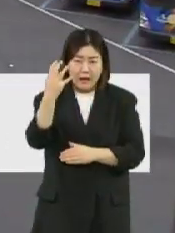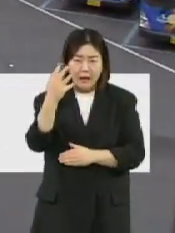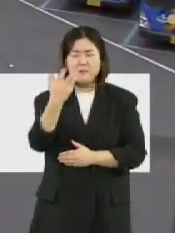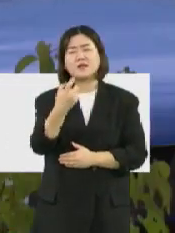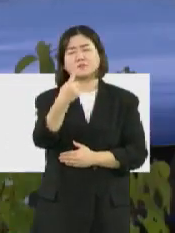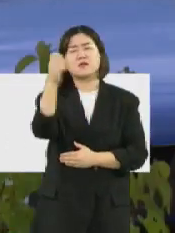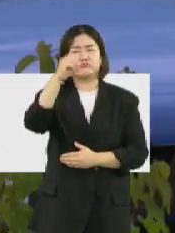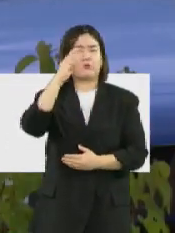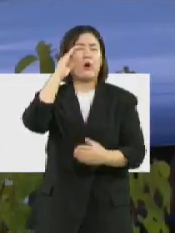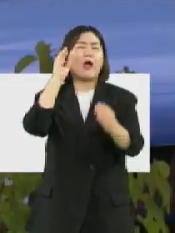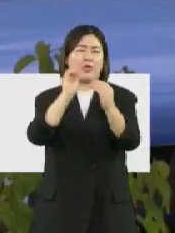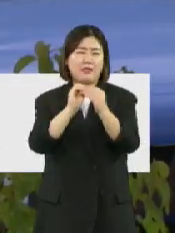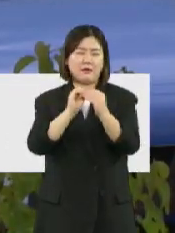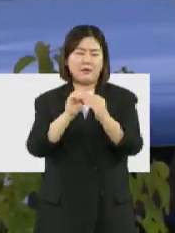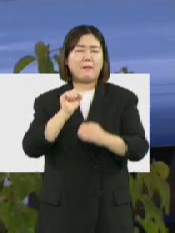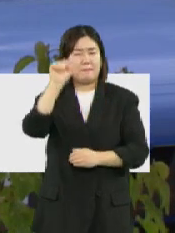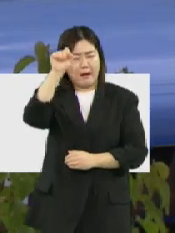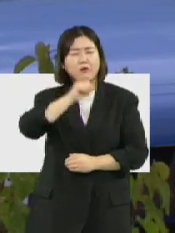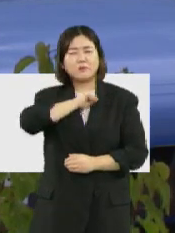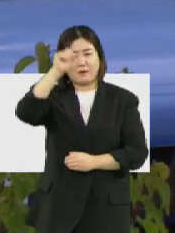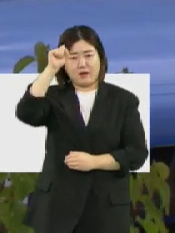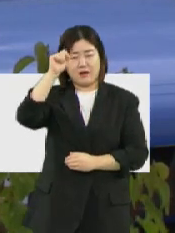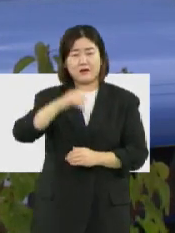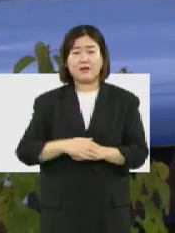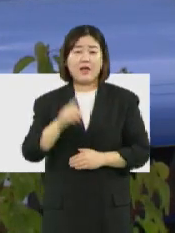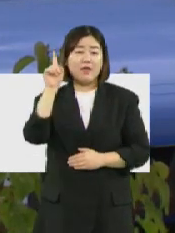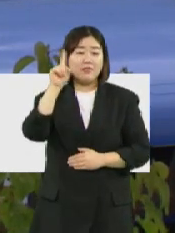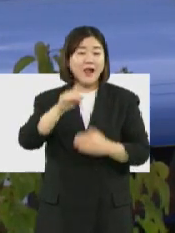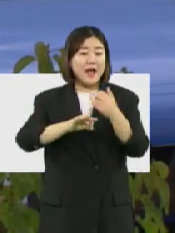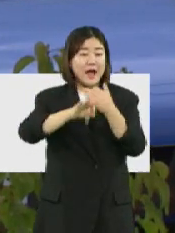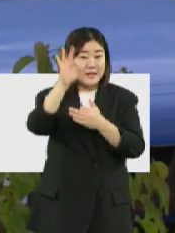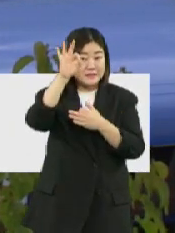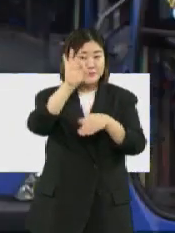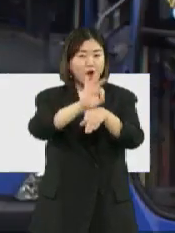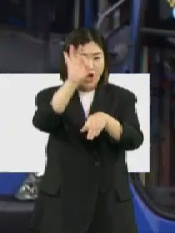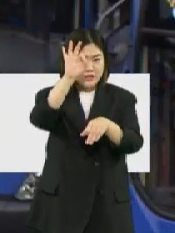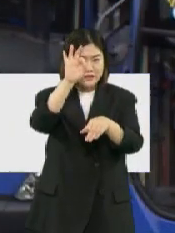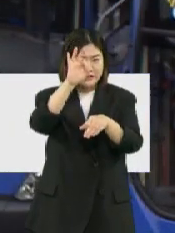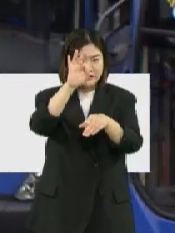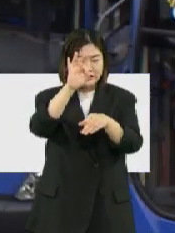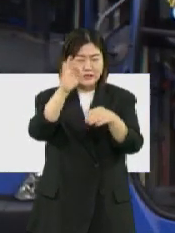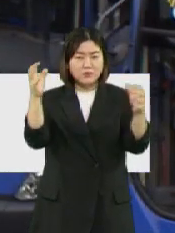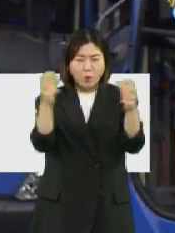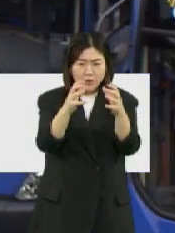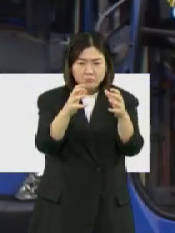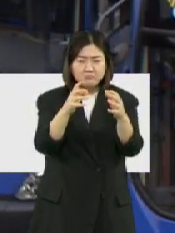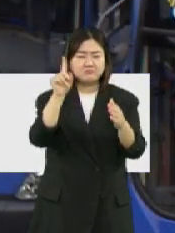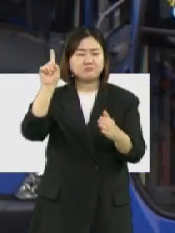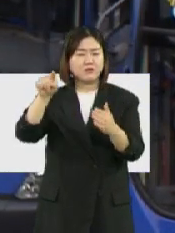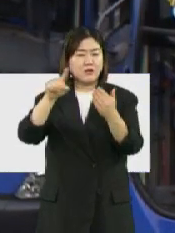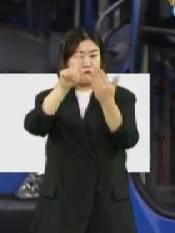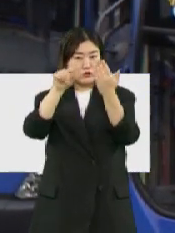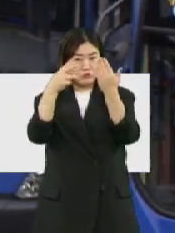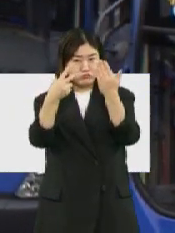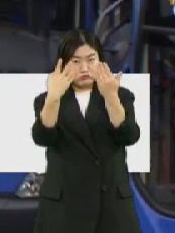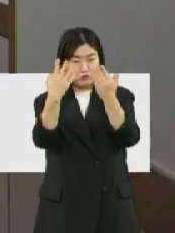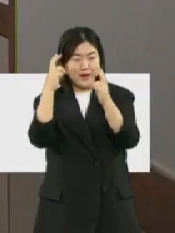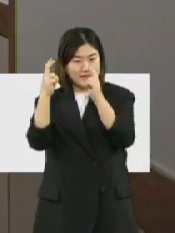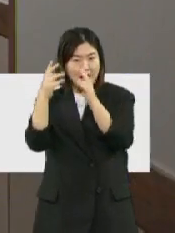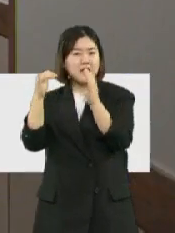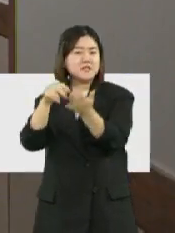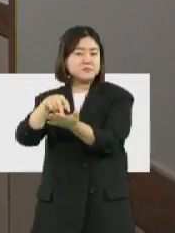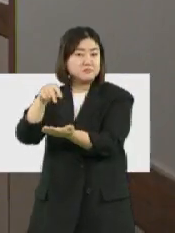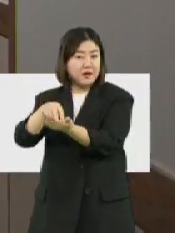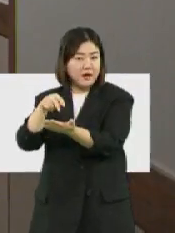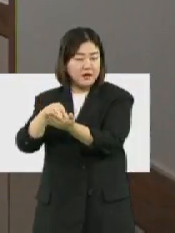가량이 찬성해 파업이 가결됐다 며 내일 오전 10시 출정식을 갖고 오는 29일까지 사측 인